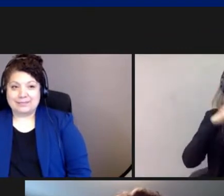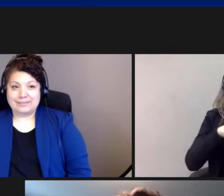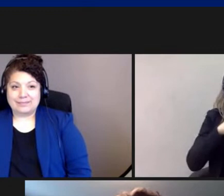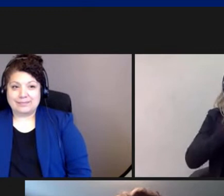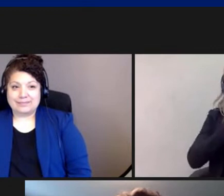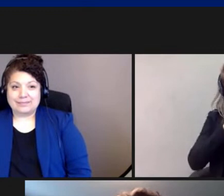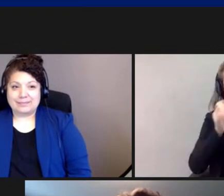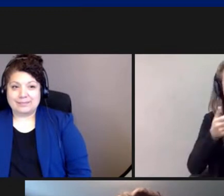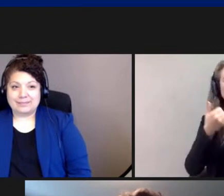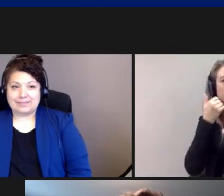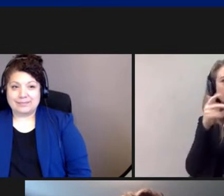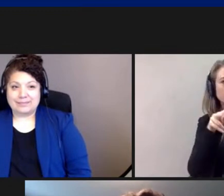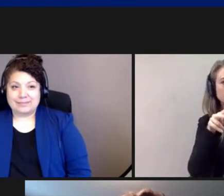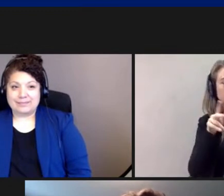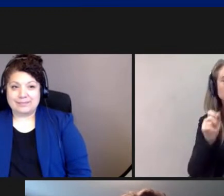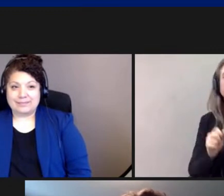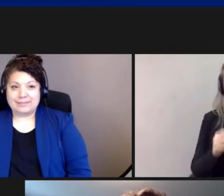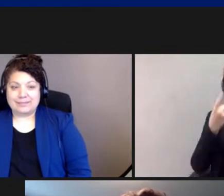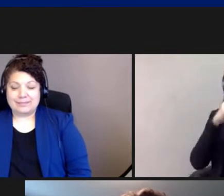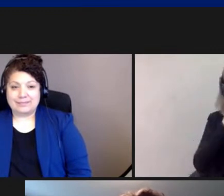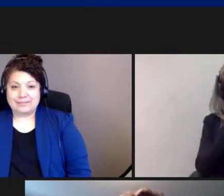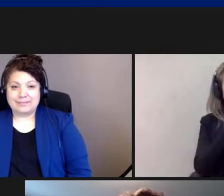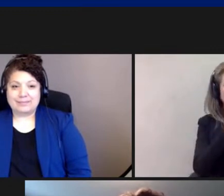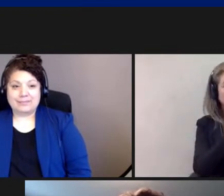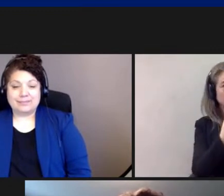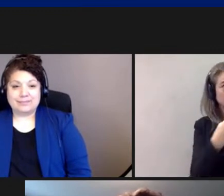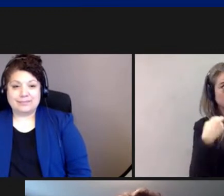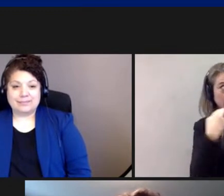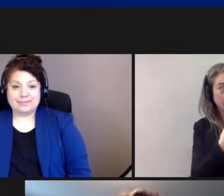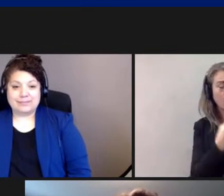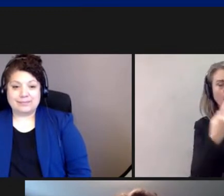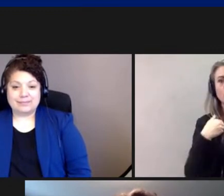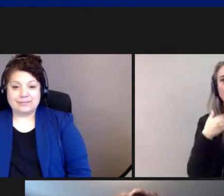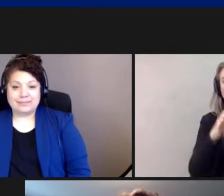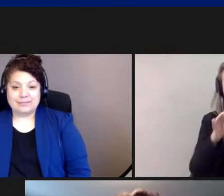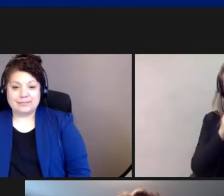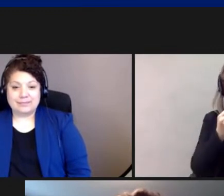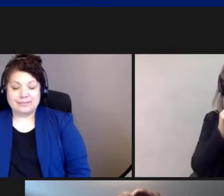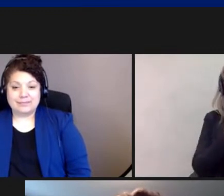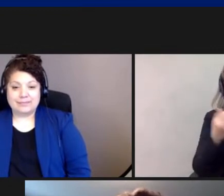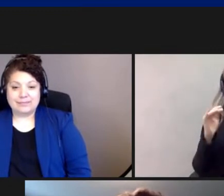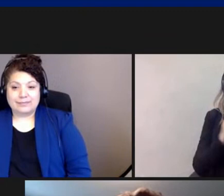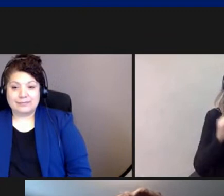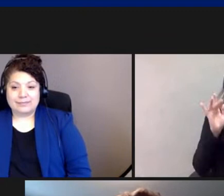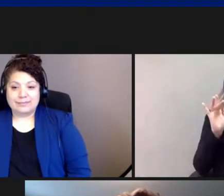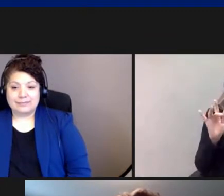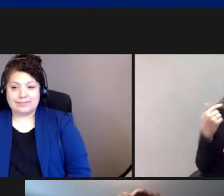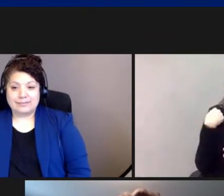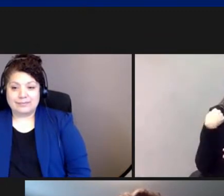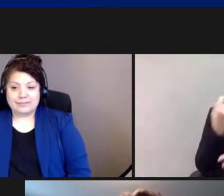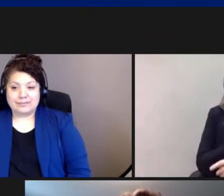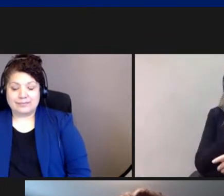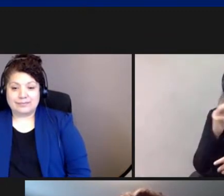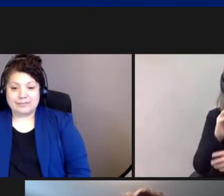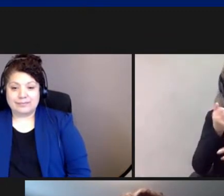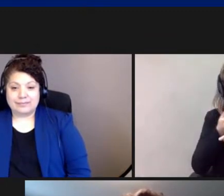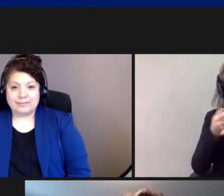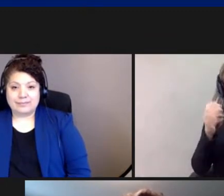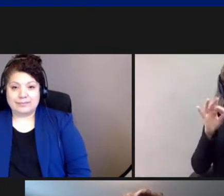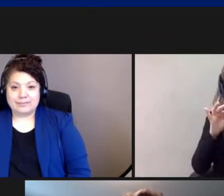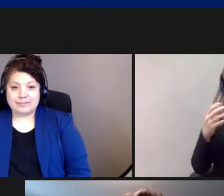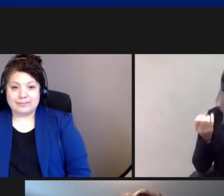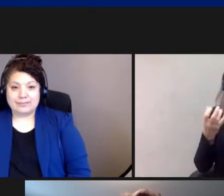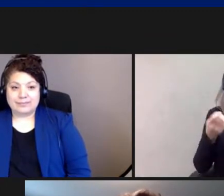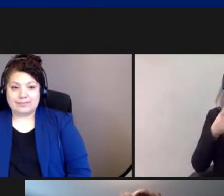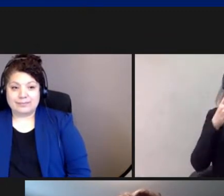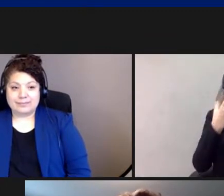téléphone. Et pour répondre à votre question, pourquoi c'est si important cette année? Eh bien, comme Dr. Mulofny l'a dit, on n'a pas de vaccin pour